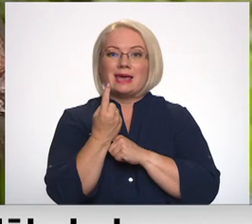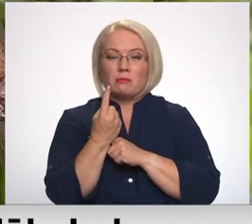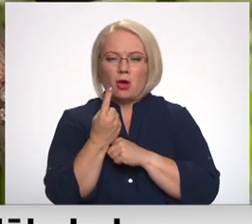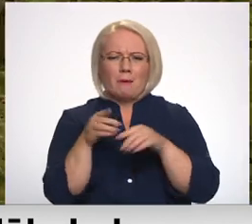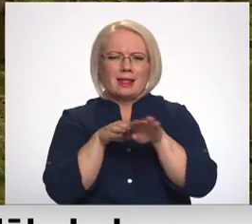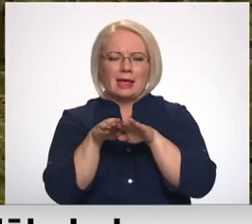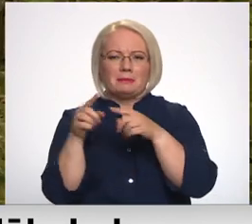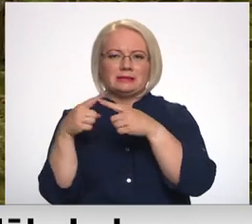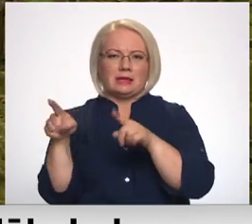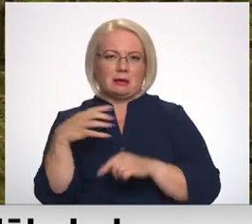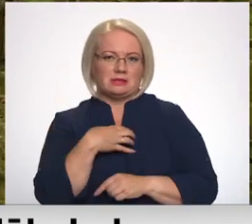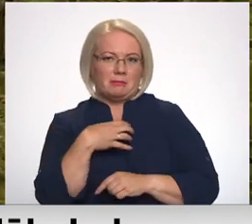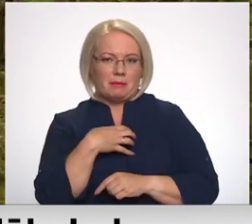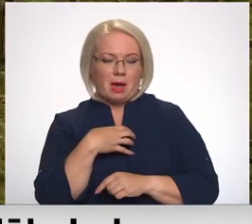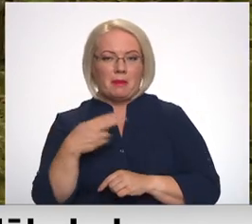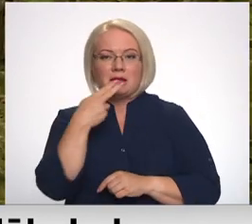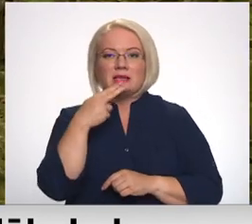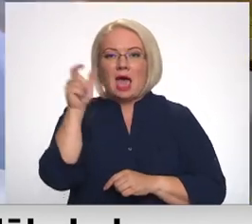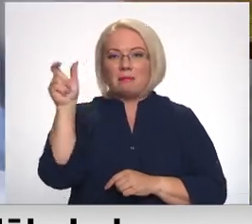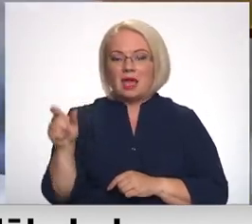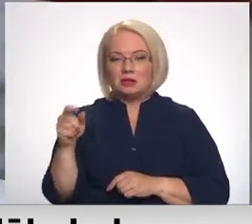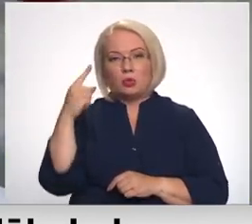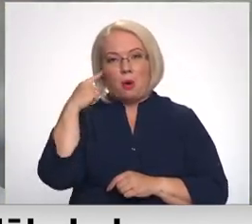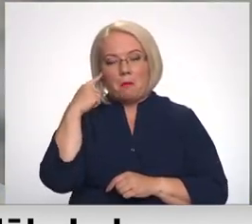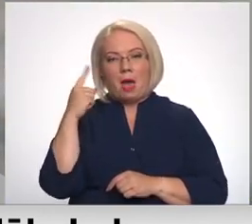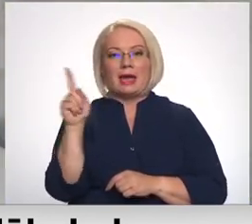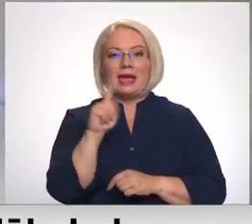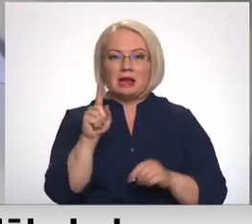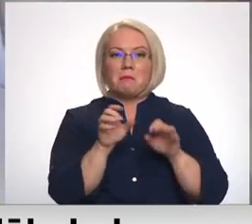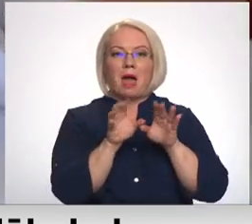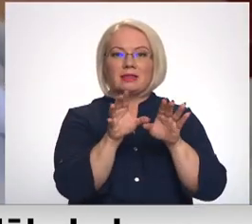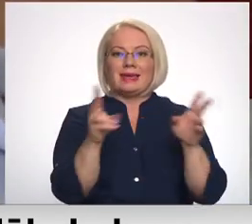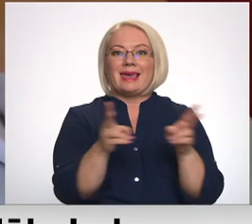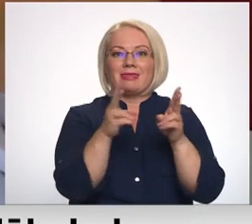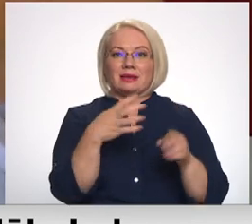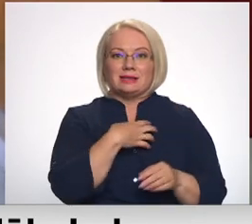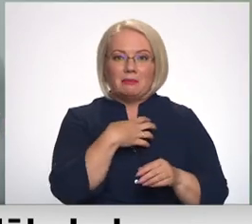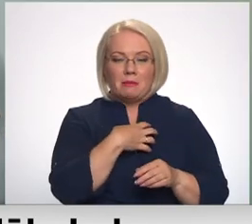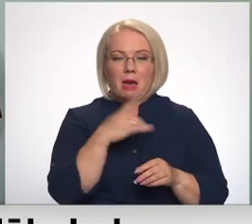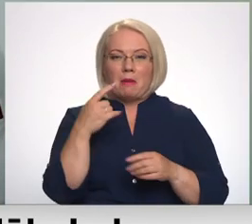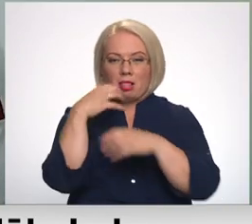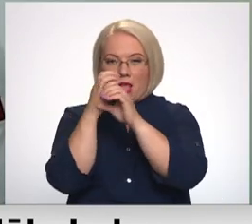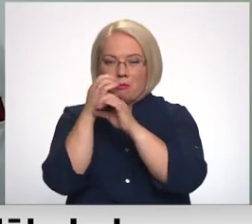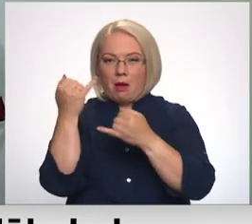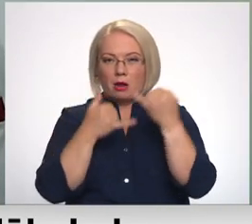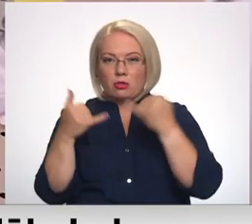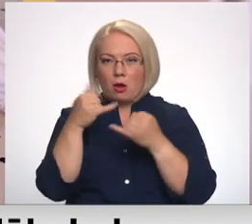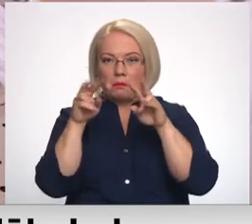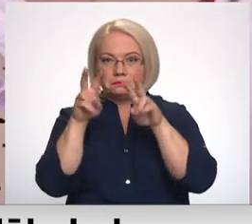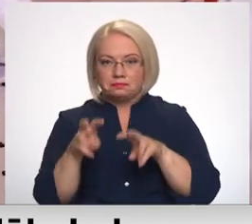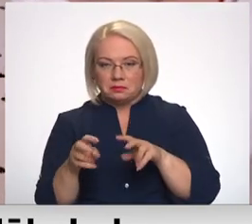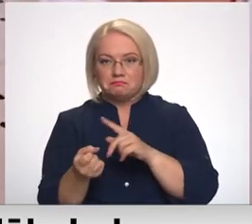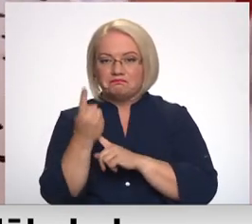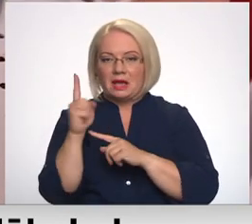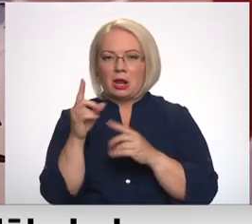citām slimībām. Saimniekam var šķist, ka ir bakteriālā iedega, bet pārbaudot laboratorijā var izrādīties